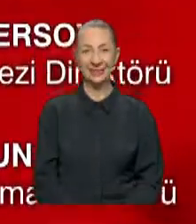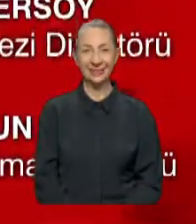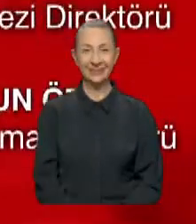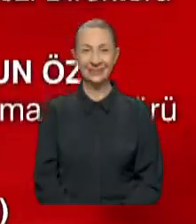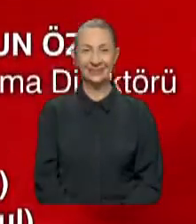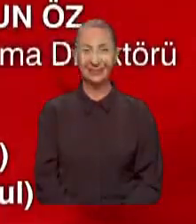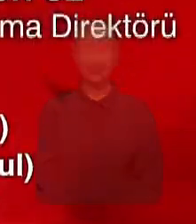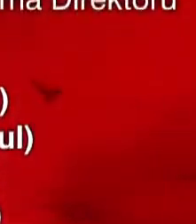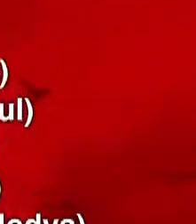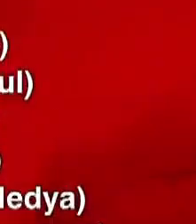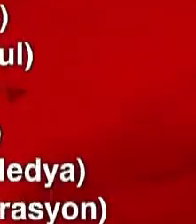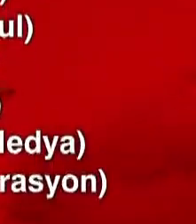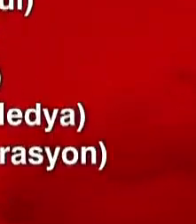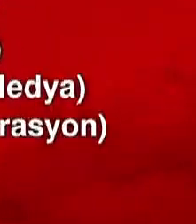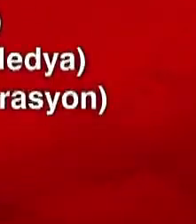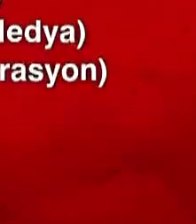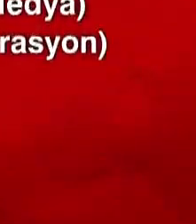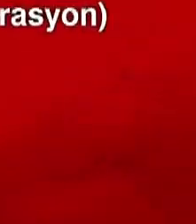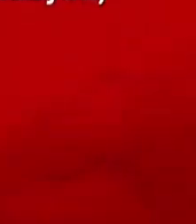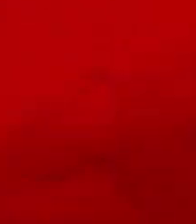Feda bir tek dostuma,